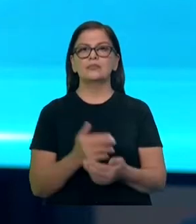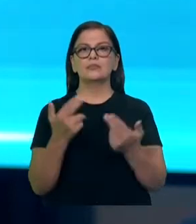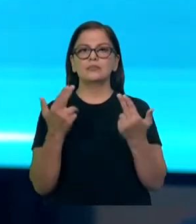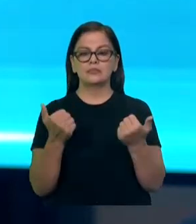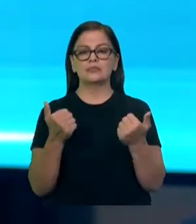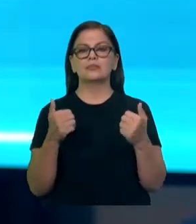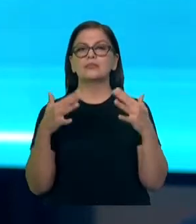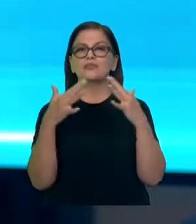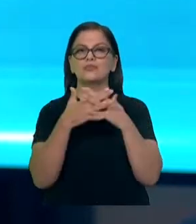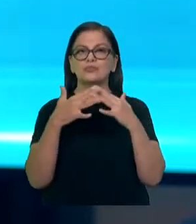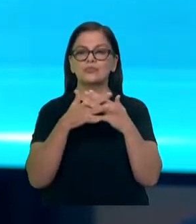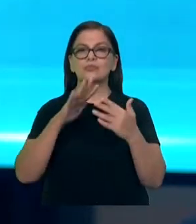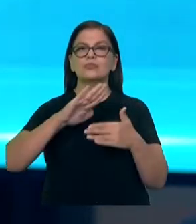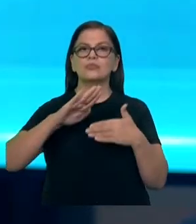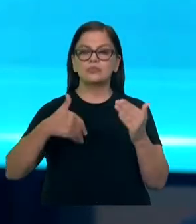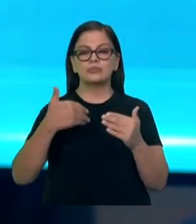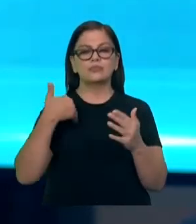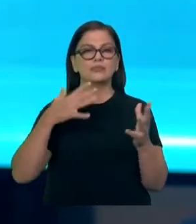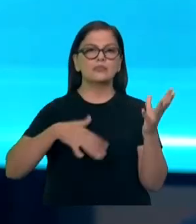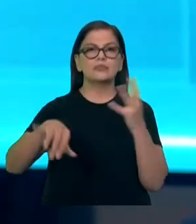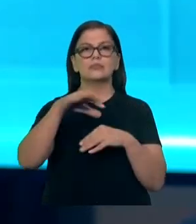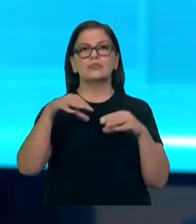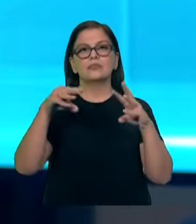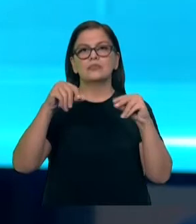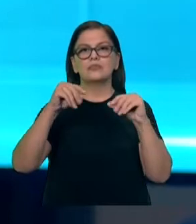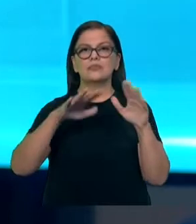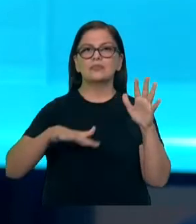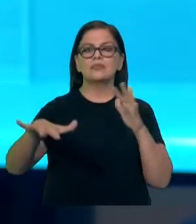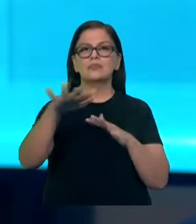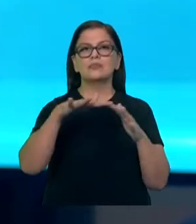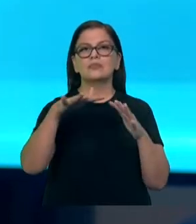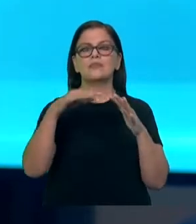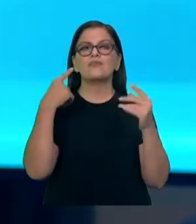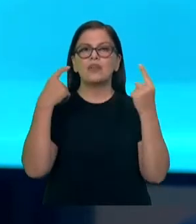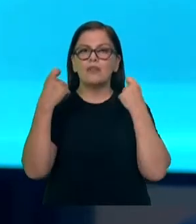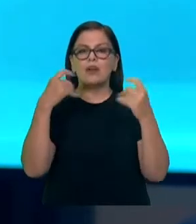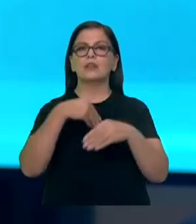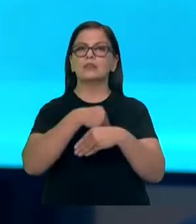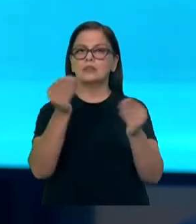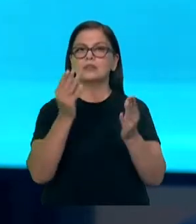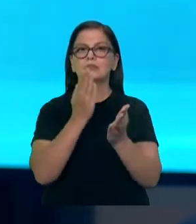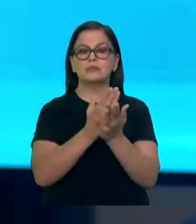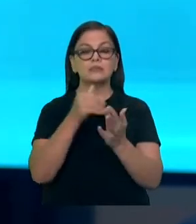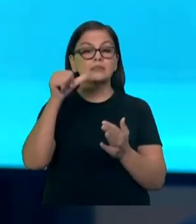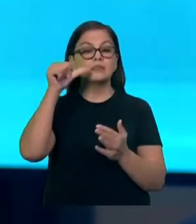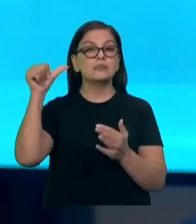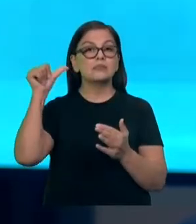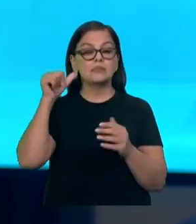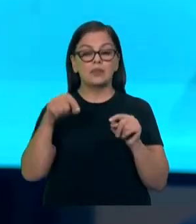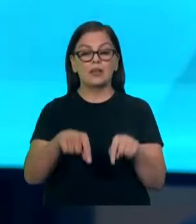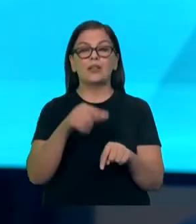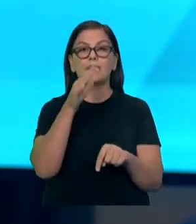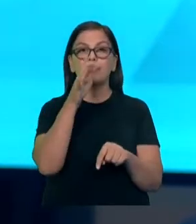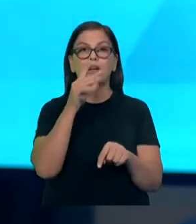Bəli, vətən müharibəsindən sonra biz işğaldan azad edilən ərazilərlə bağlı xəbərlər təqdim edirik. Keçən ilin bu vaxtı isə